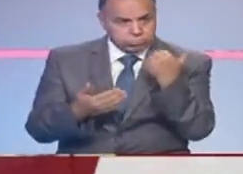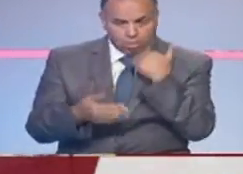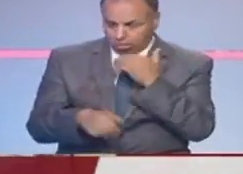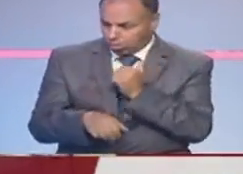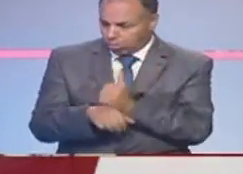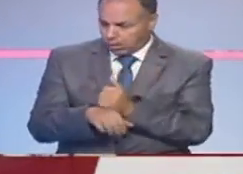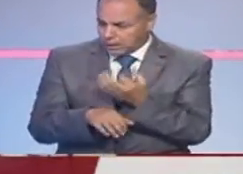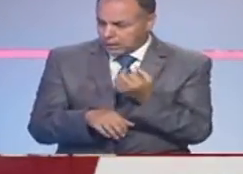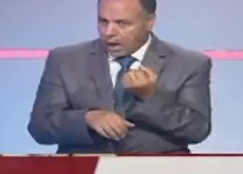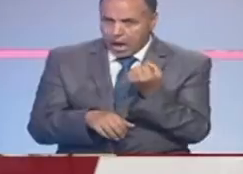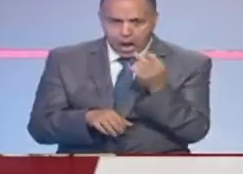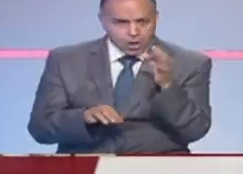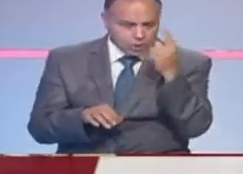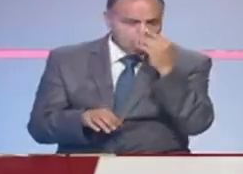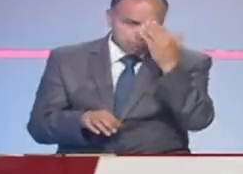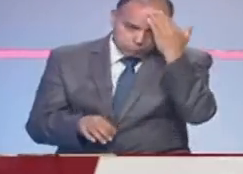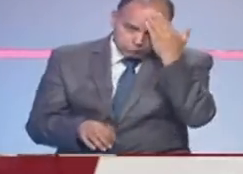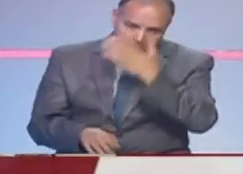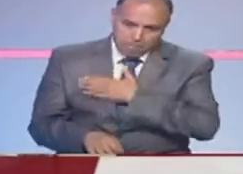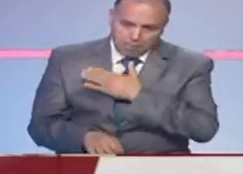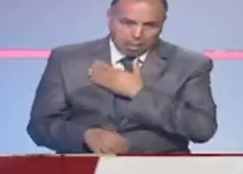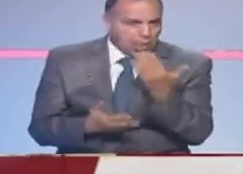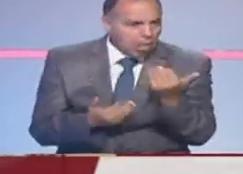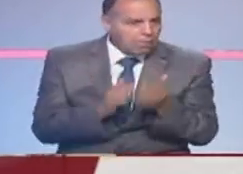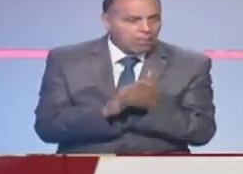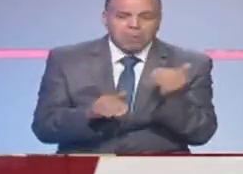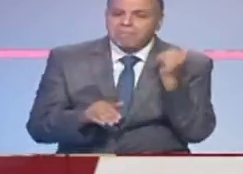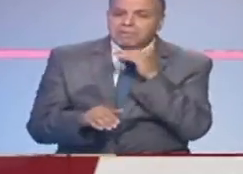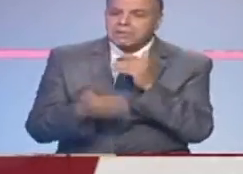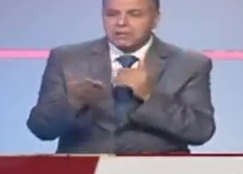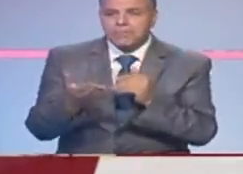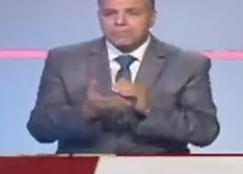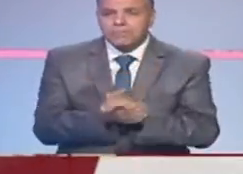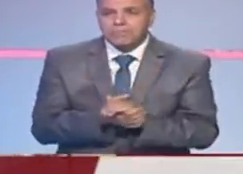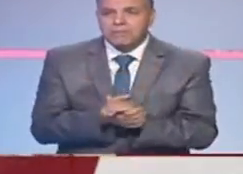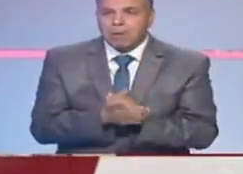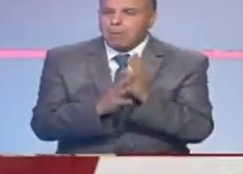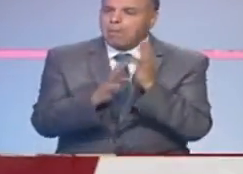عشره درجه خلينا ن خدمتهم وغيرها